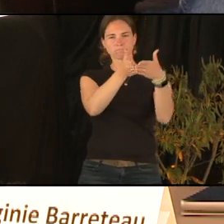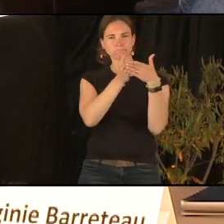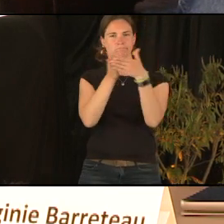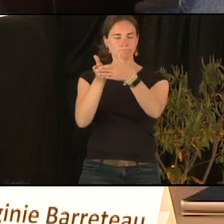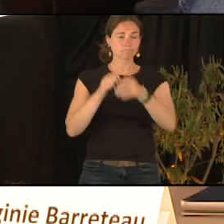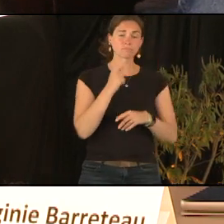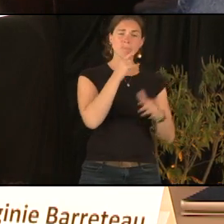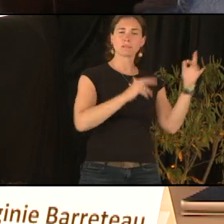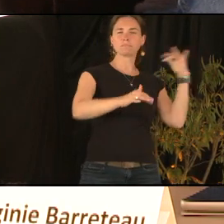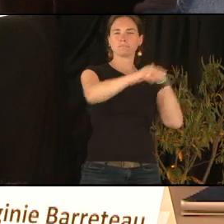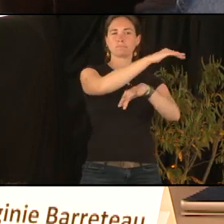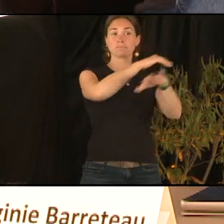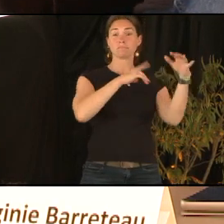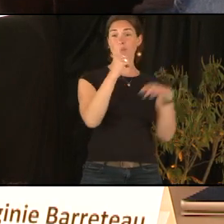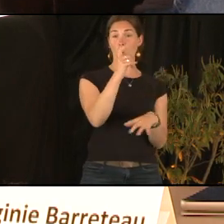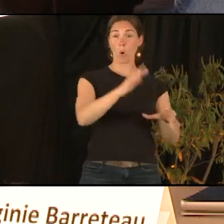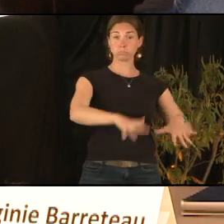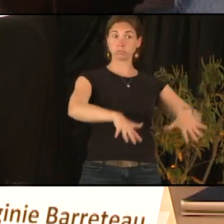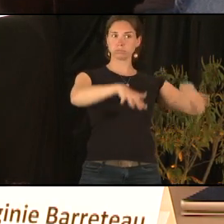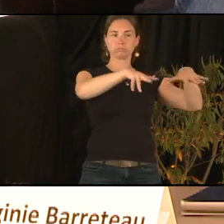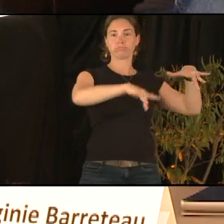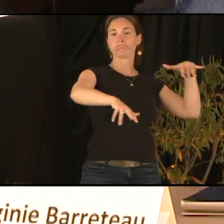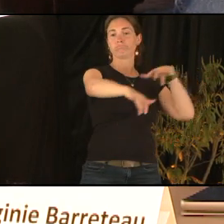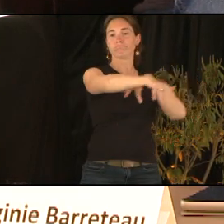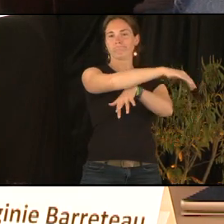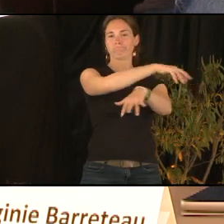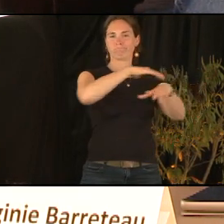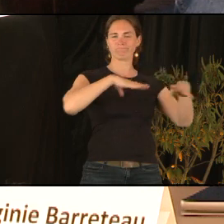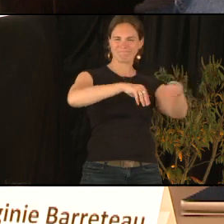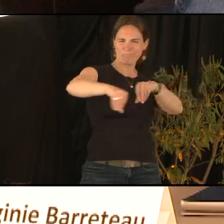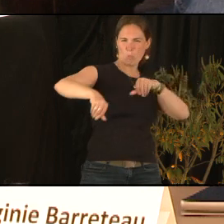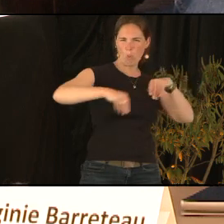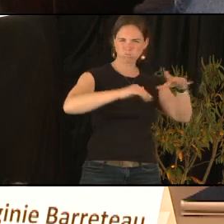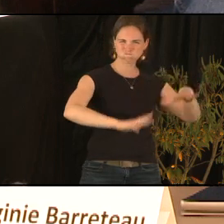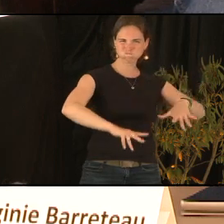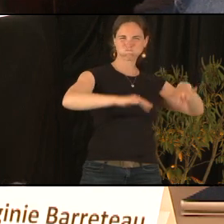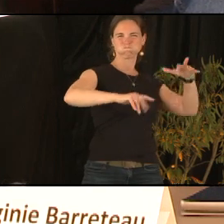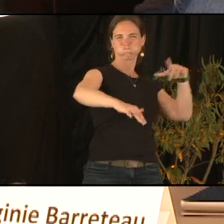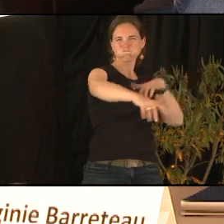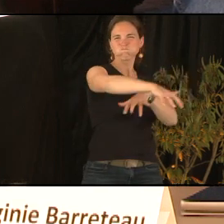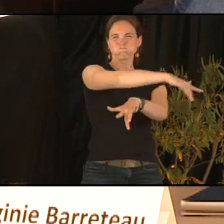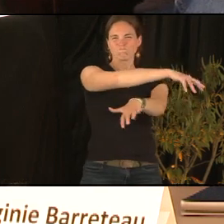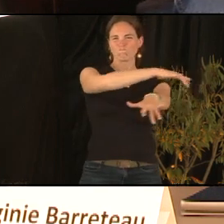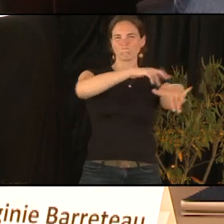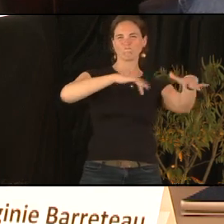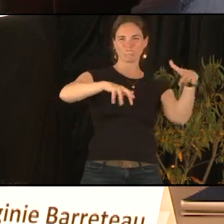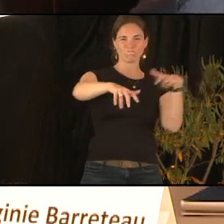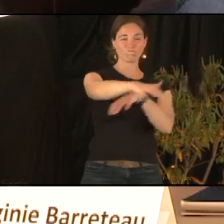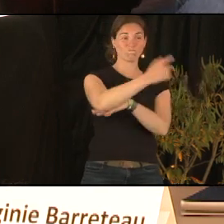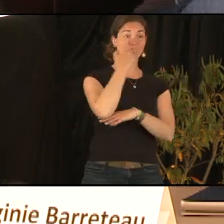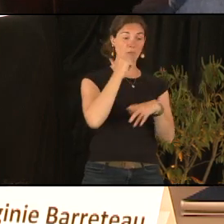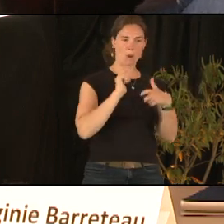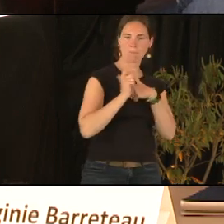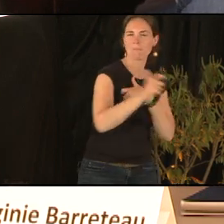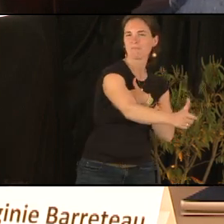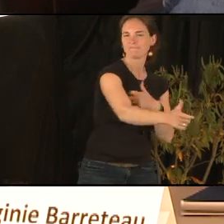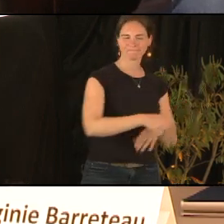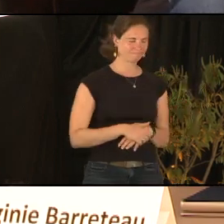un territoire gorgé de flotte, gorgé de vases, et on va voir tout ce que ça